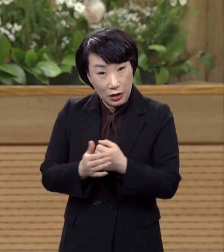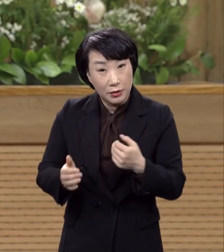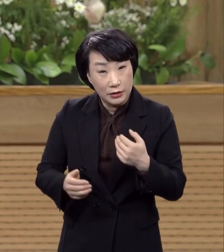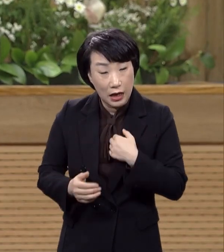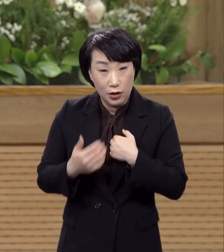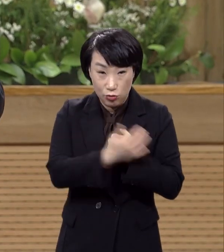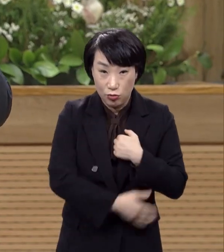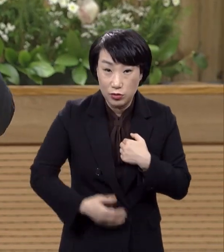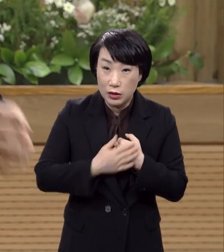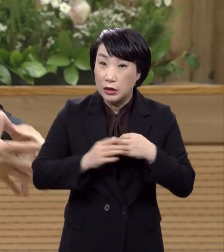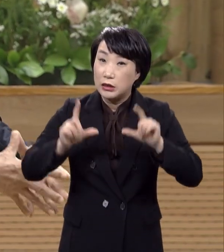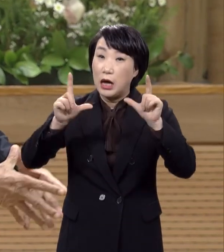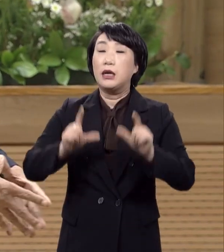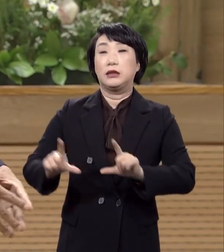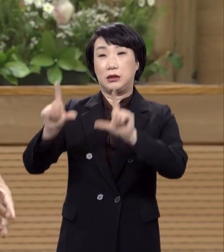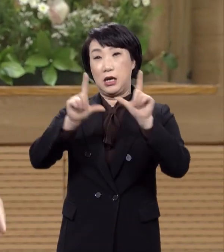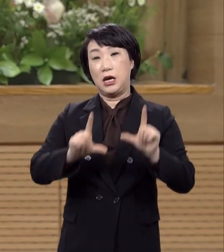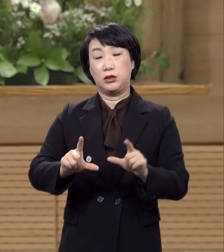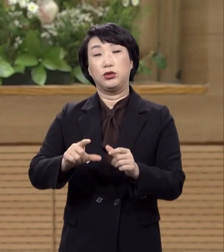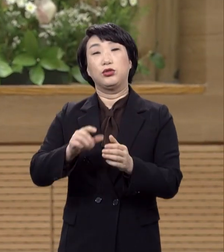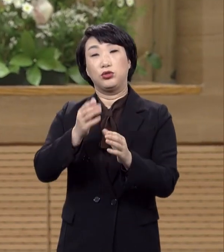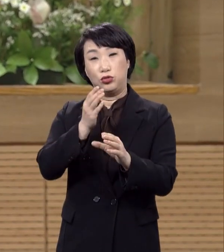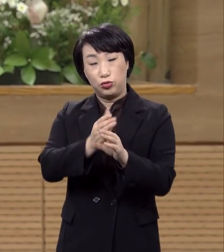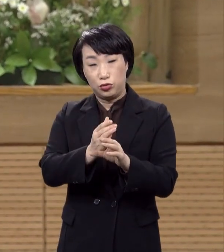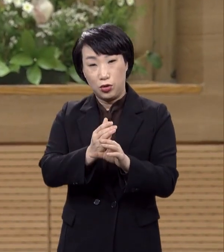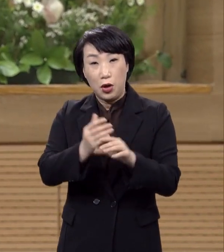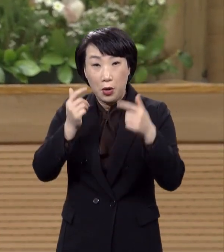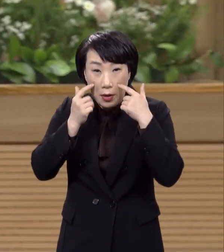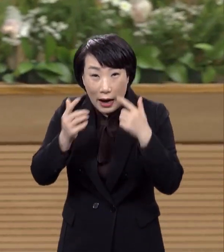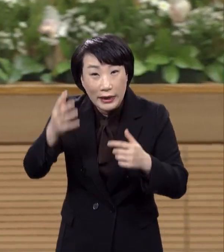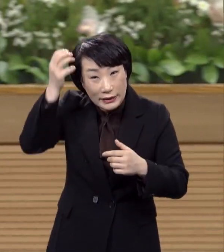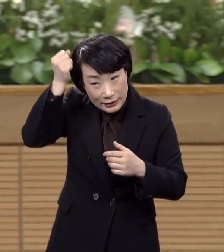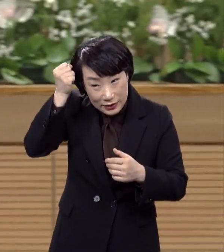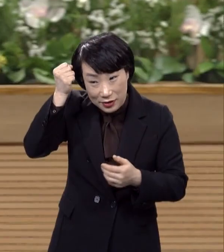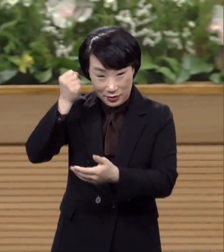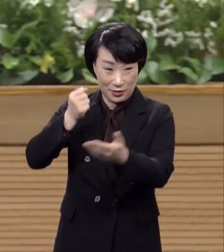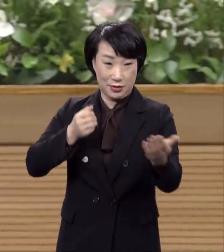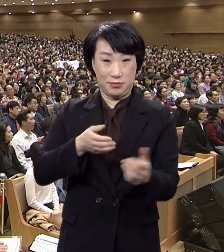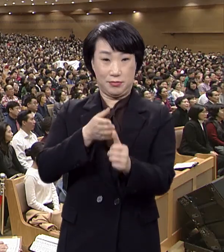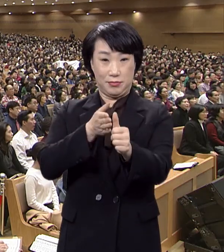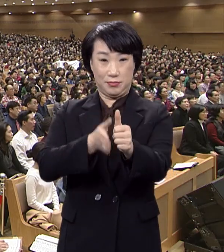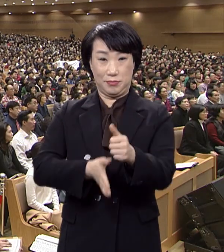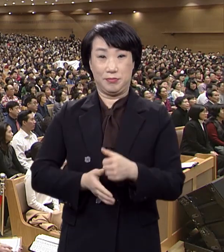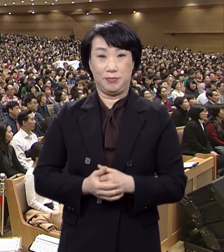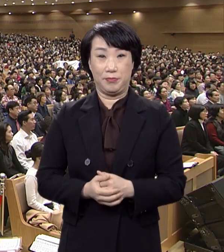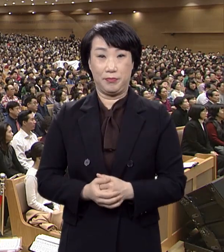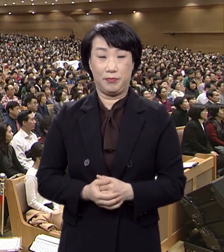때문에 육신의 날들을 살고 있음을 확실하게 인지하시기를 원합니다.